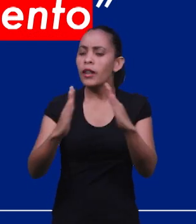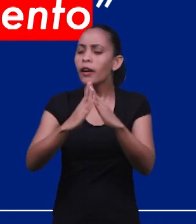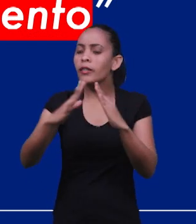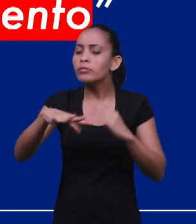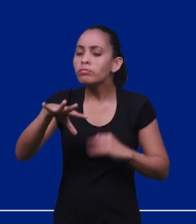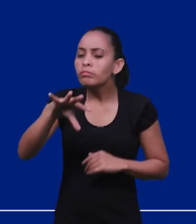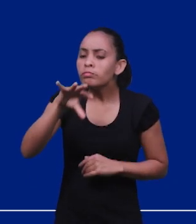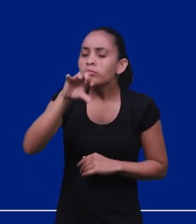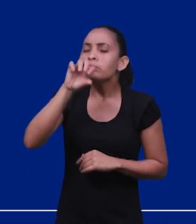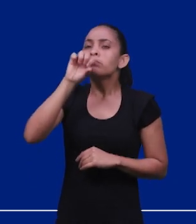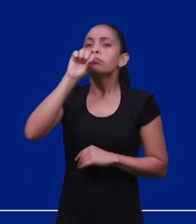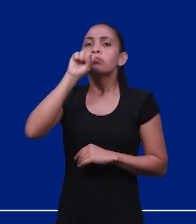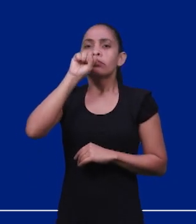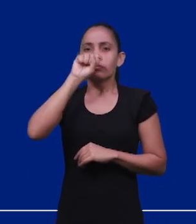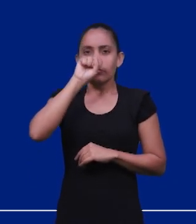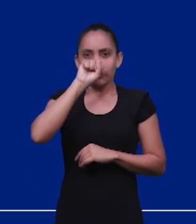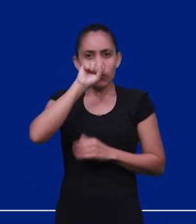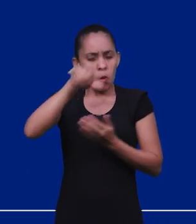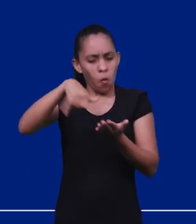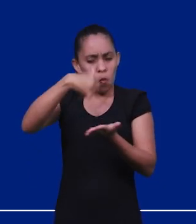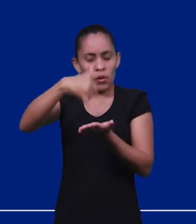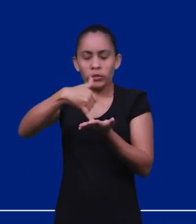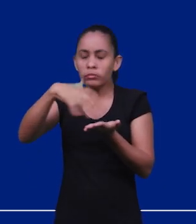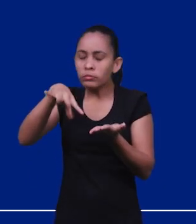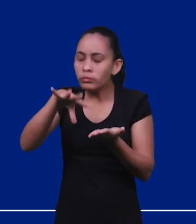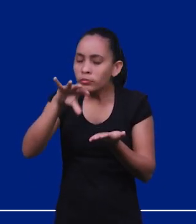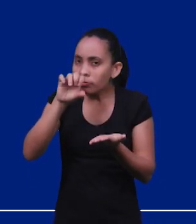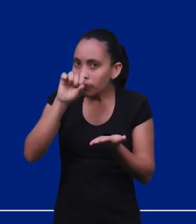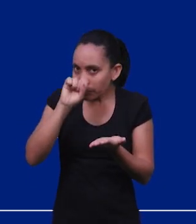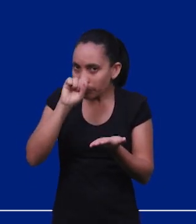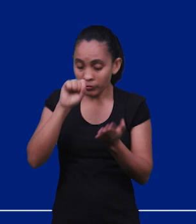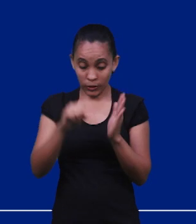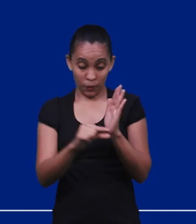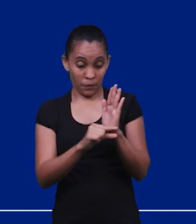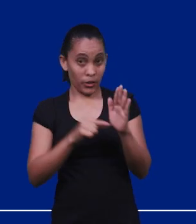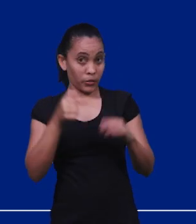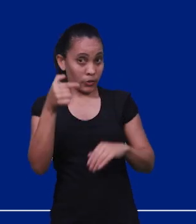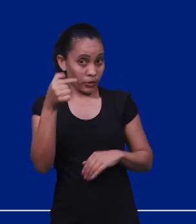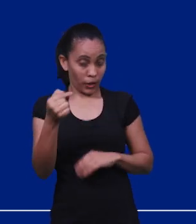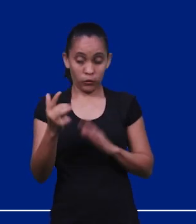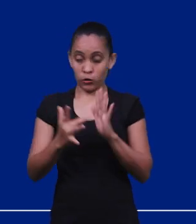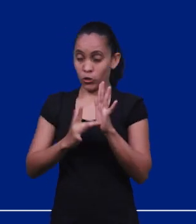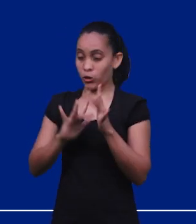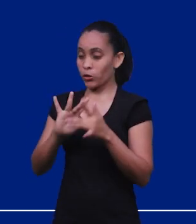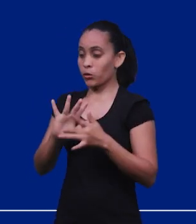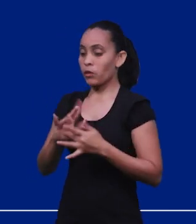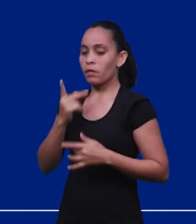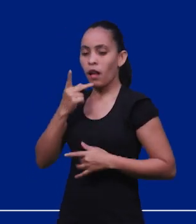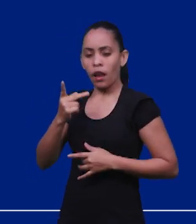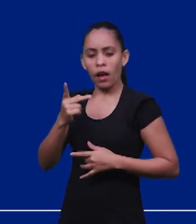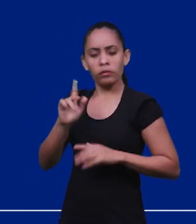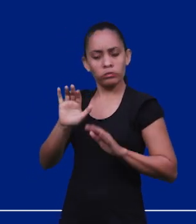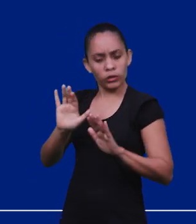s'est remplie avec l'odeur du parfum. Le verset 7 dit, Jésus a dit,